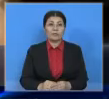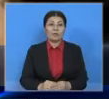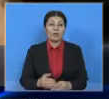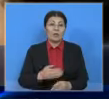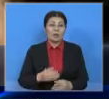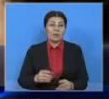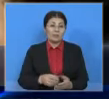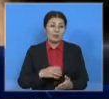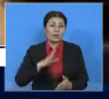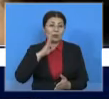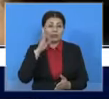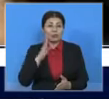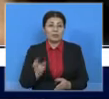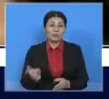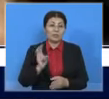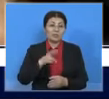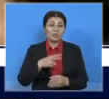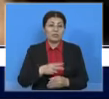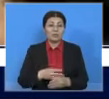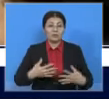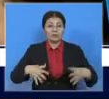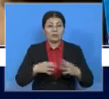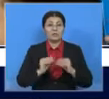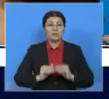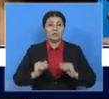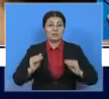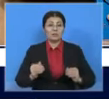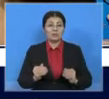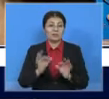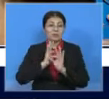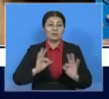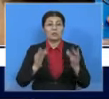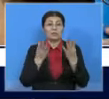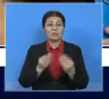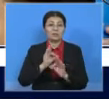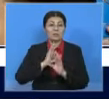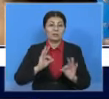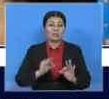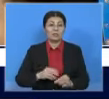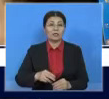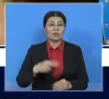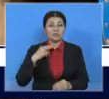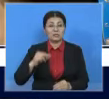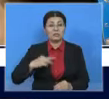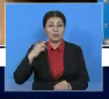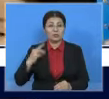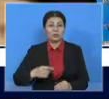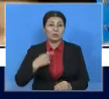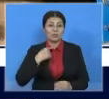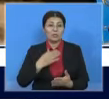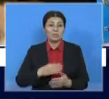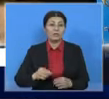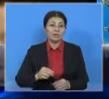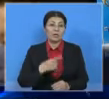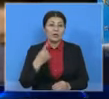Мы проснулись рано утром, чтобы исполнить свой гражданский долг, ведь сегодняшний день особенный. Сын и дочь будут голосовать впервые. Это очень